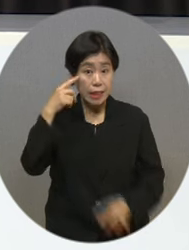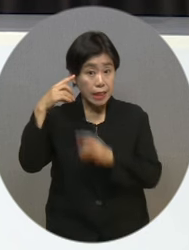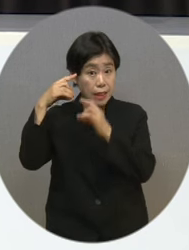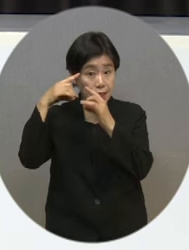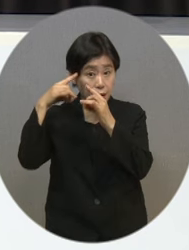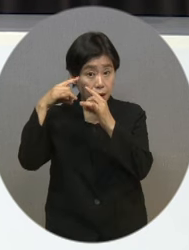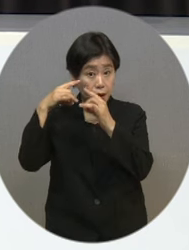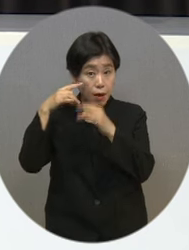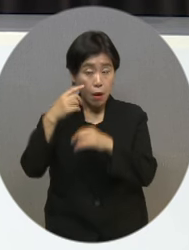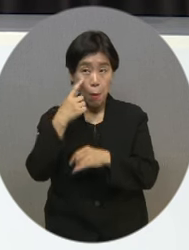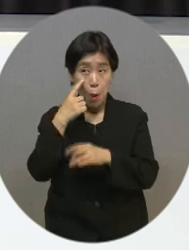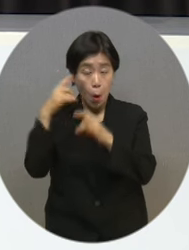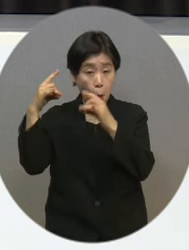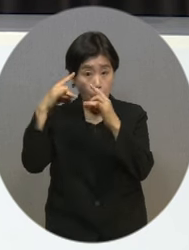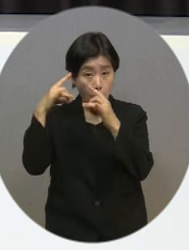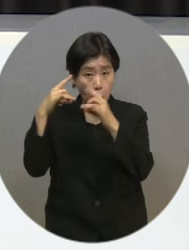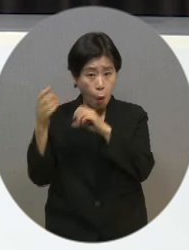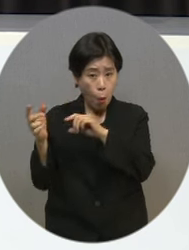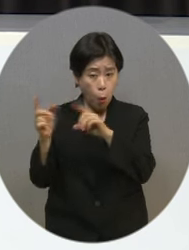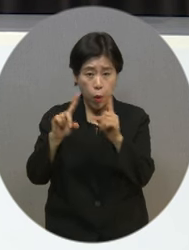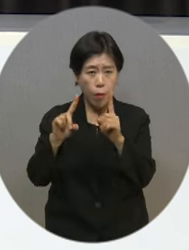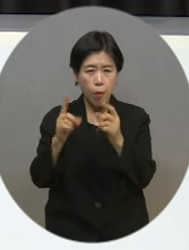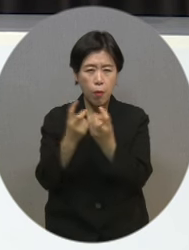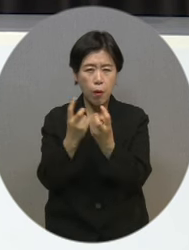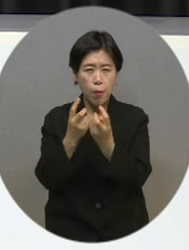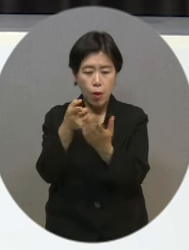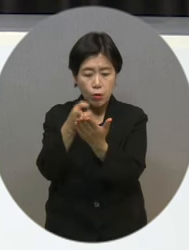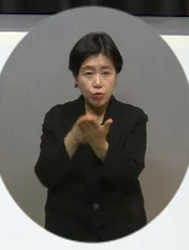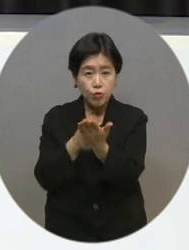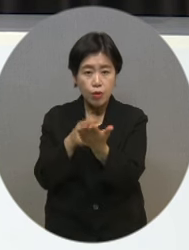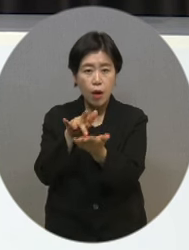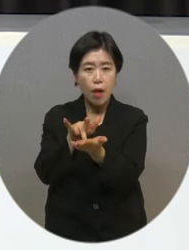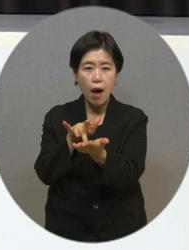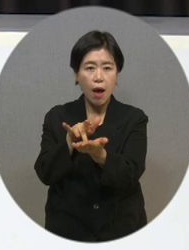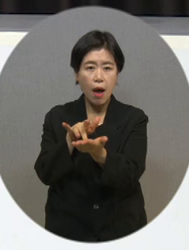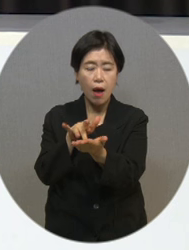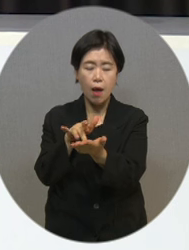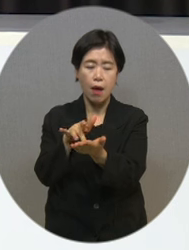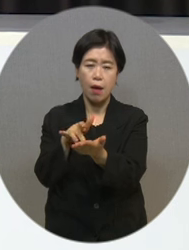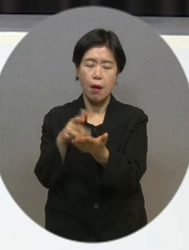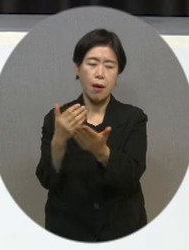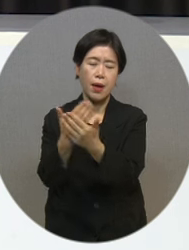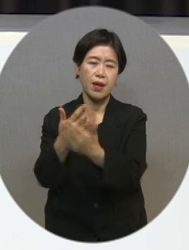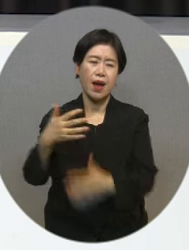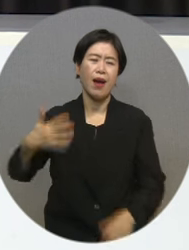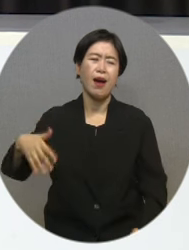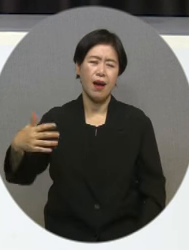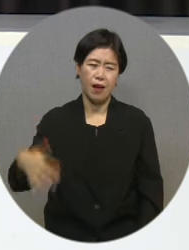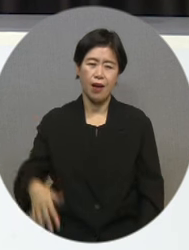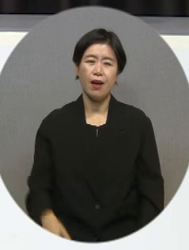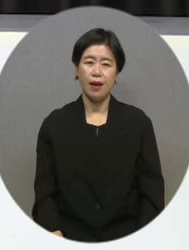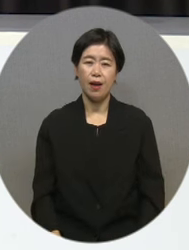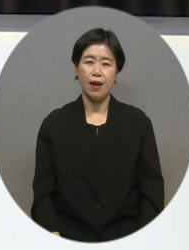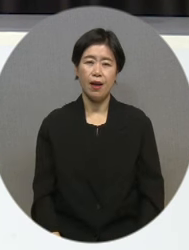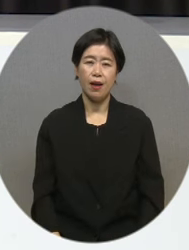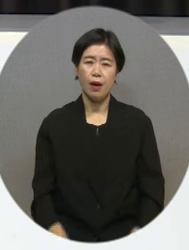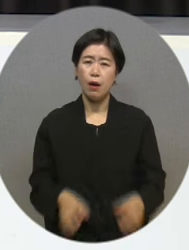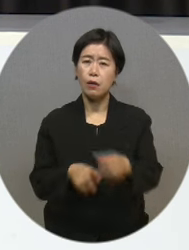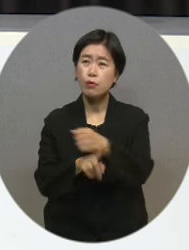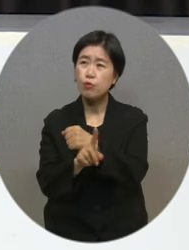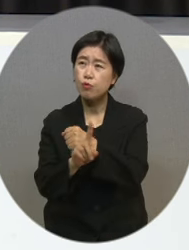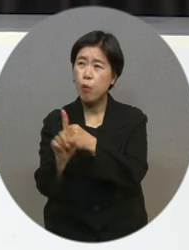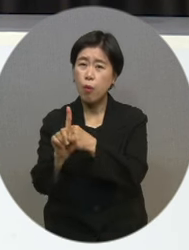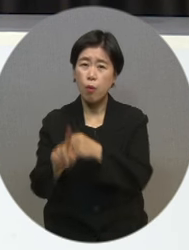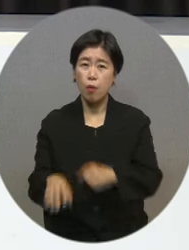어떤 수술 방식이라든지 약이라든지 이런 게 개발이 안 되고 있어요. 근데 그 이유는